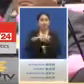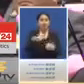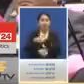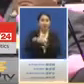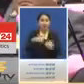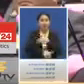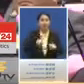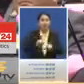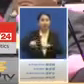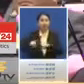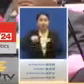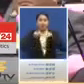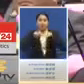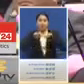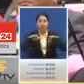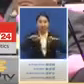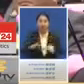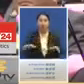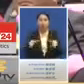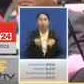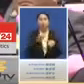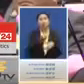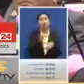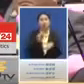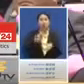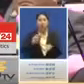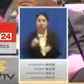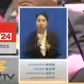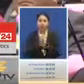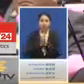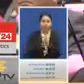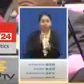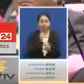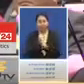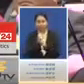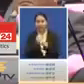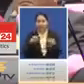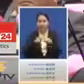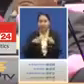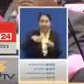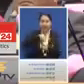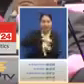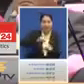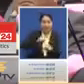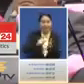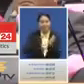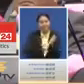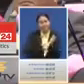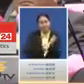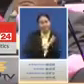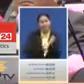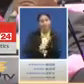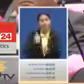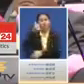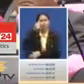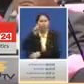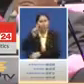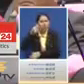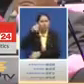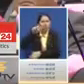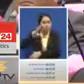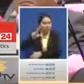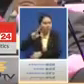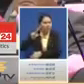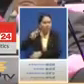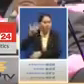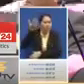กครับตรีกำลังทุ่มเททำงานเพื่อจะแก้ปัญหาเศรษฐกิจเนี่ยวันสองวันนี้ผมเห็นพูดกันแม้กระทั่ง